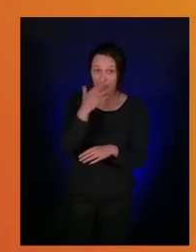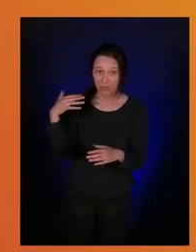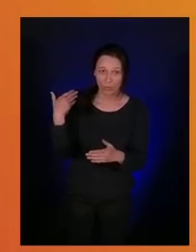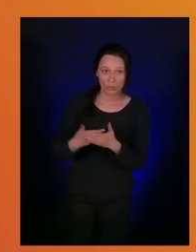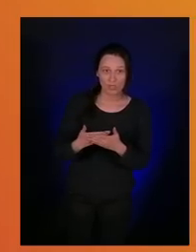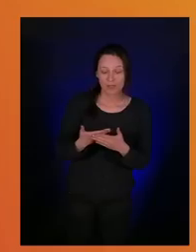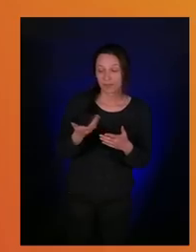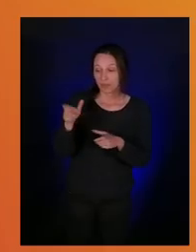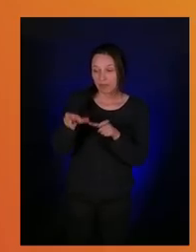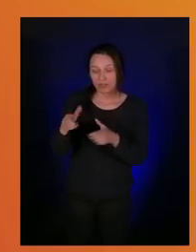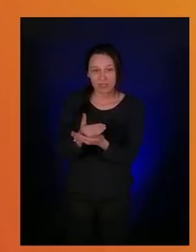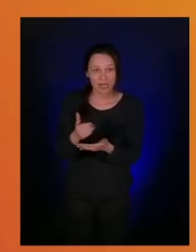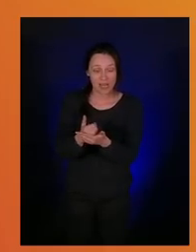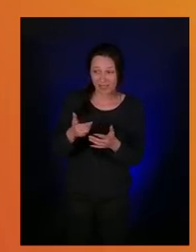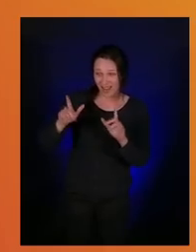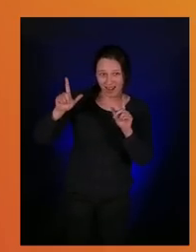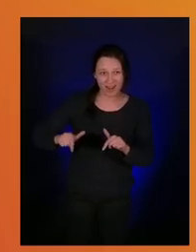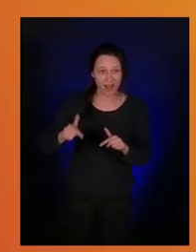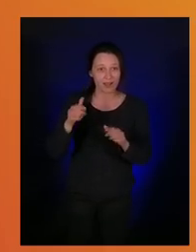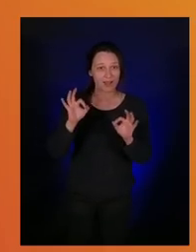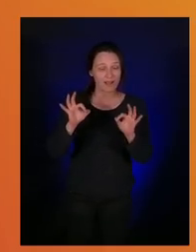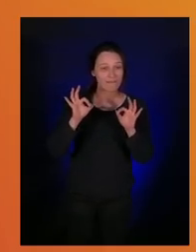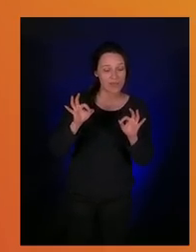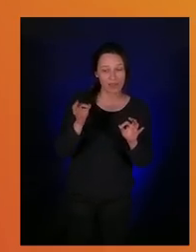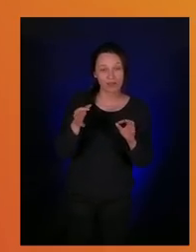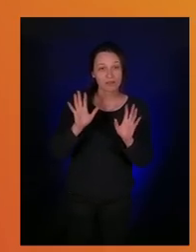aux 10 journées de grève pour le retrait de la contre-réforme